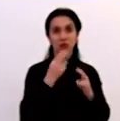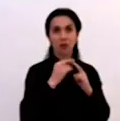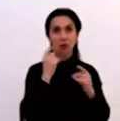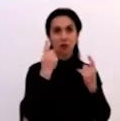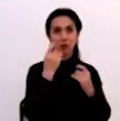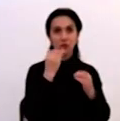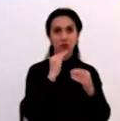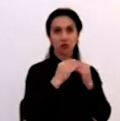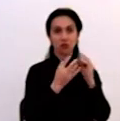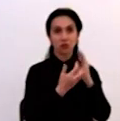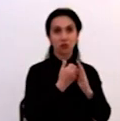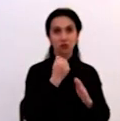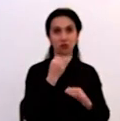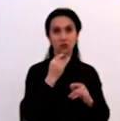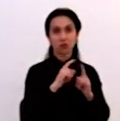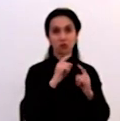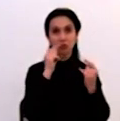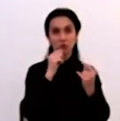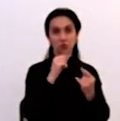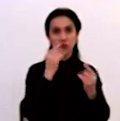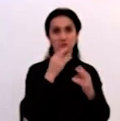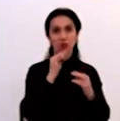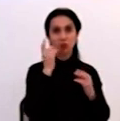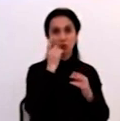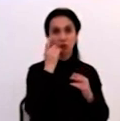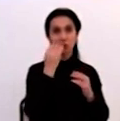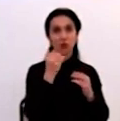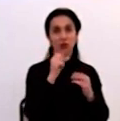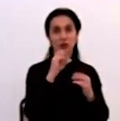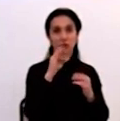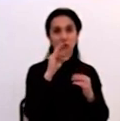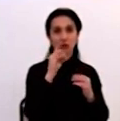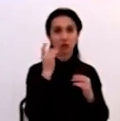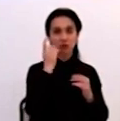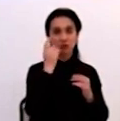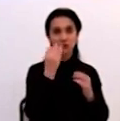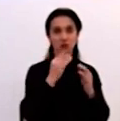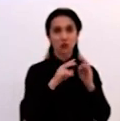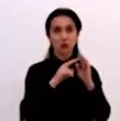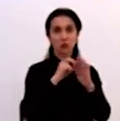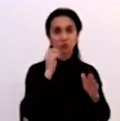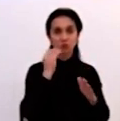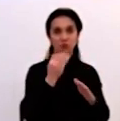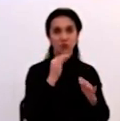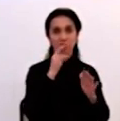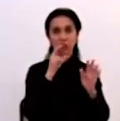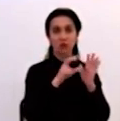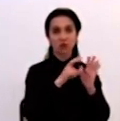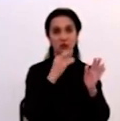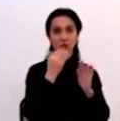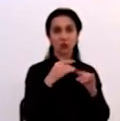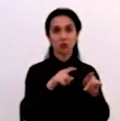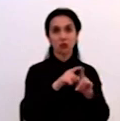Axborotni yashirin olishga, demak, mo'ljallangan mobil aloqalar, ya'ni telefonlarni aloqadan uzish, elektron